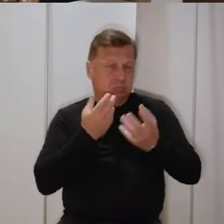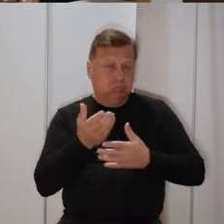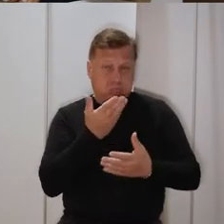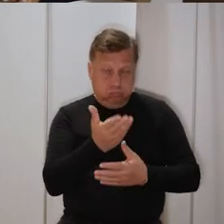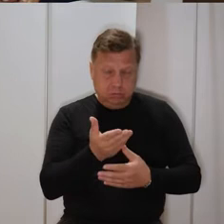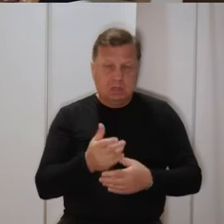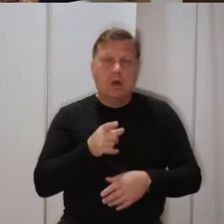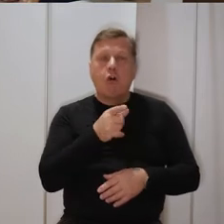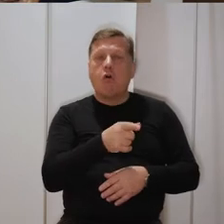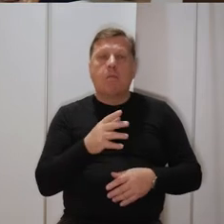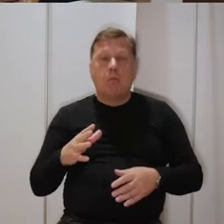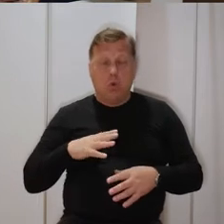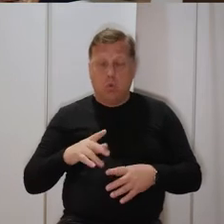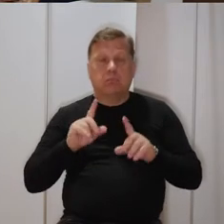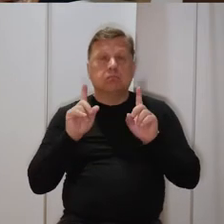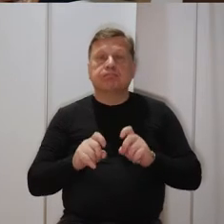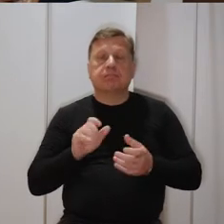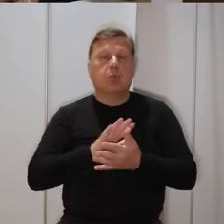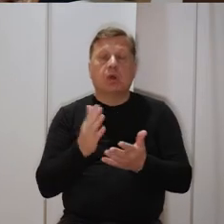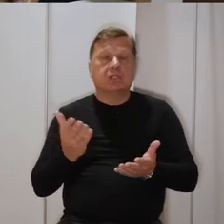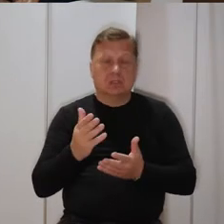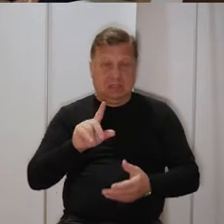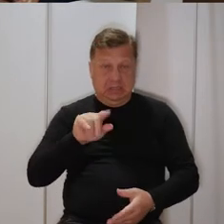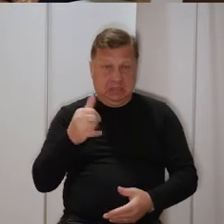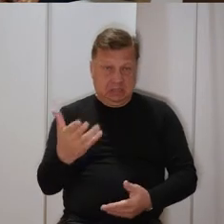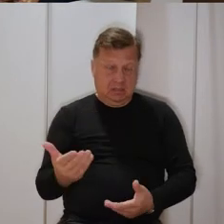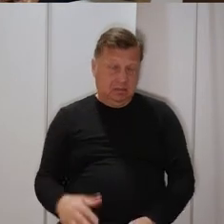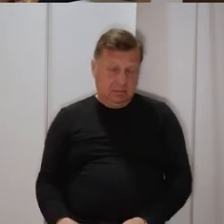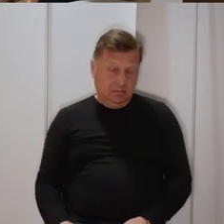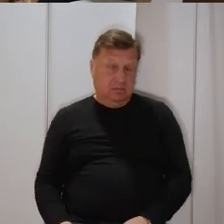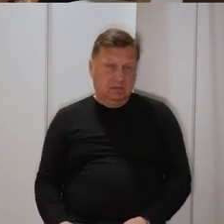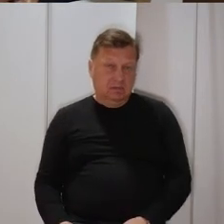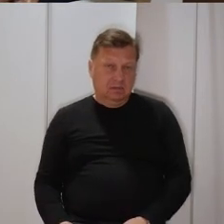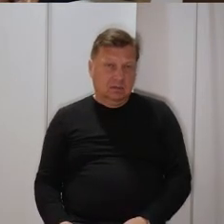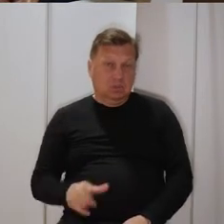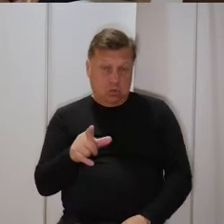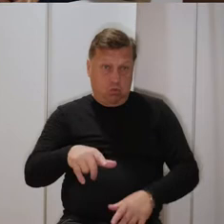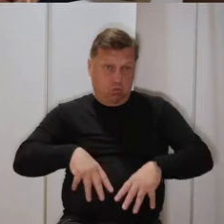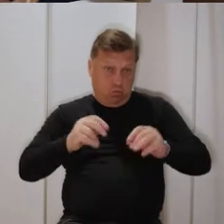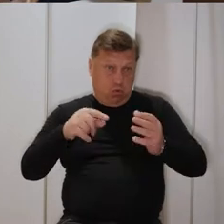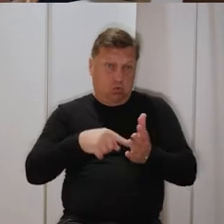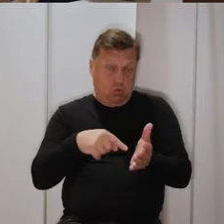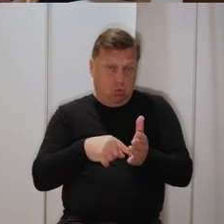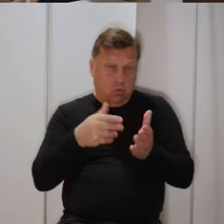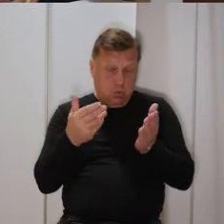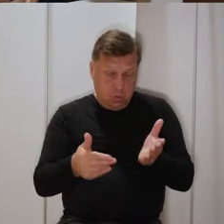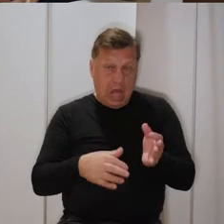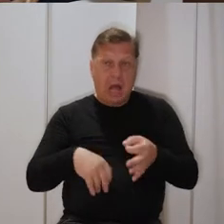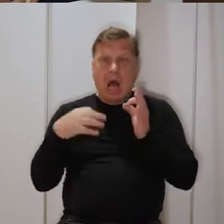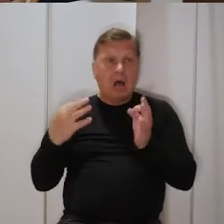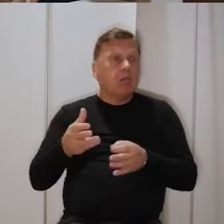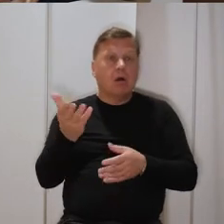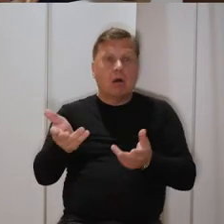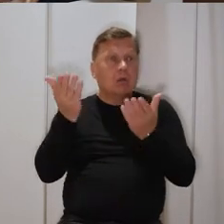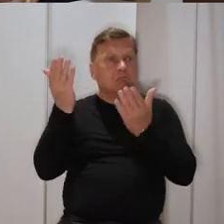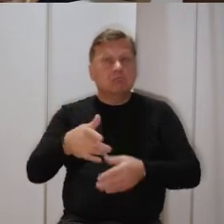zaczynało swoje publikowanie w zinach. Także od tego zaczynali, a teraz na przykład są